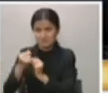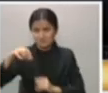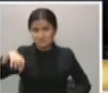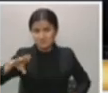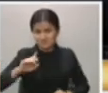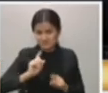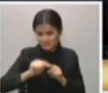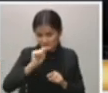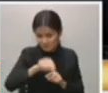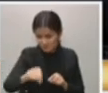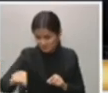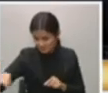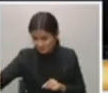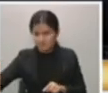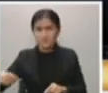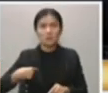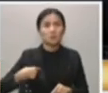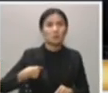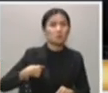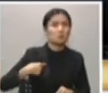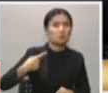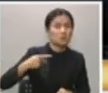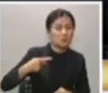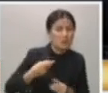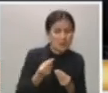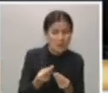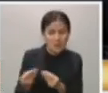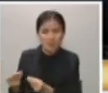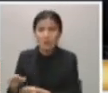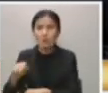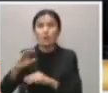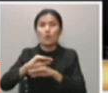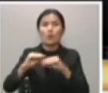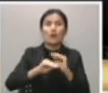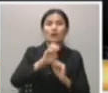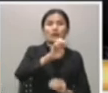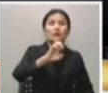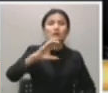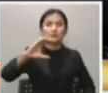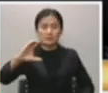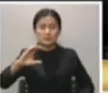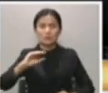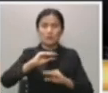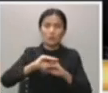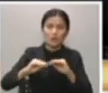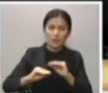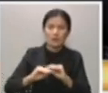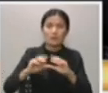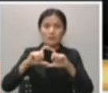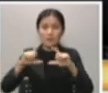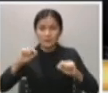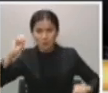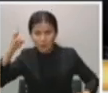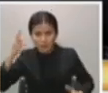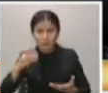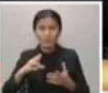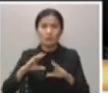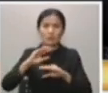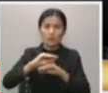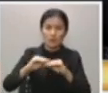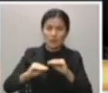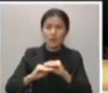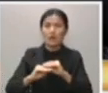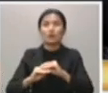าไม่ว่าจะเป็นโครงการ EC โครงการบัตรสวัสดิการแห่งรัฐโครงการก่อสร้างรถไ